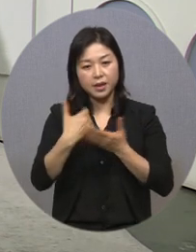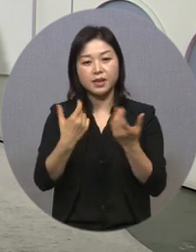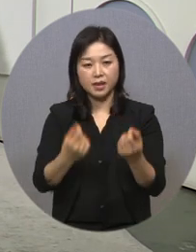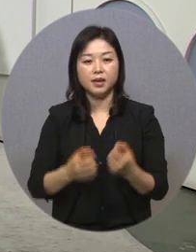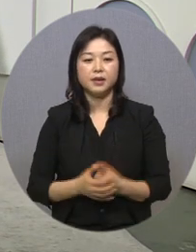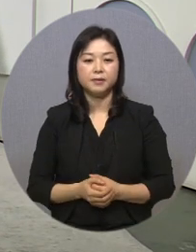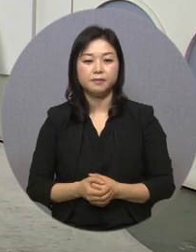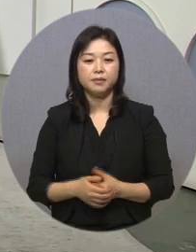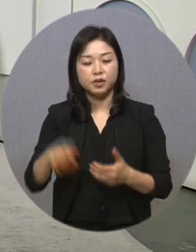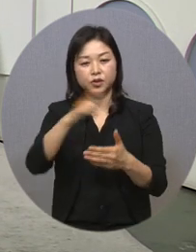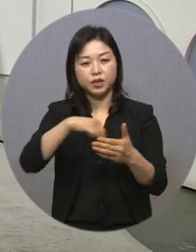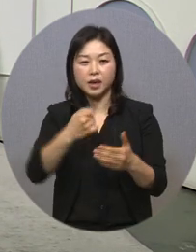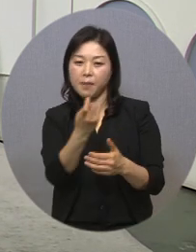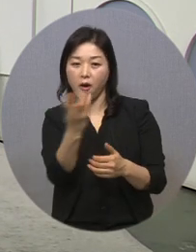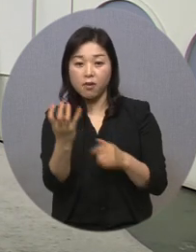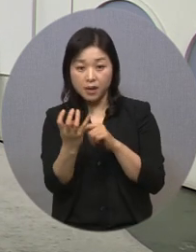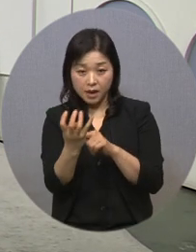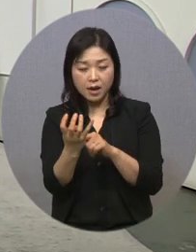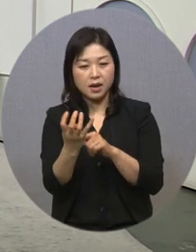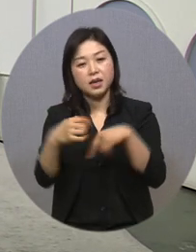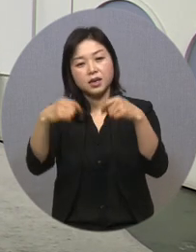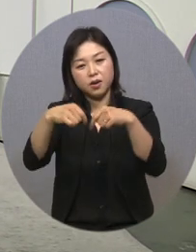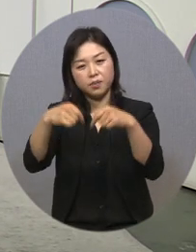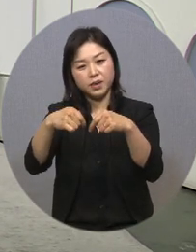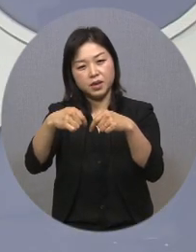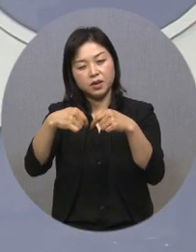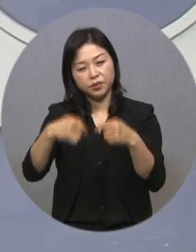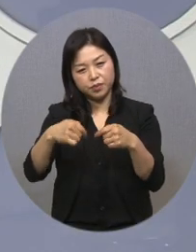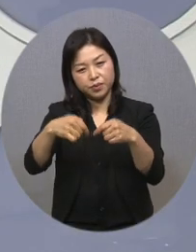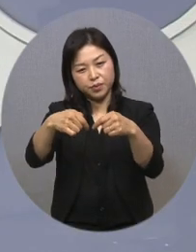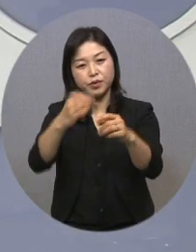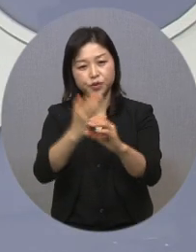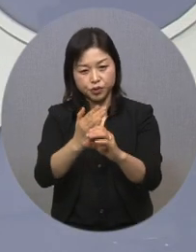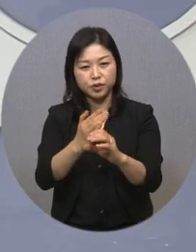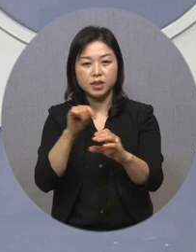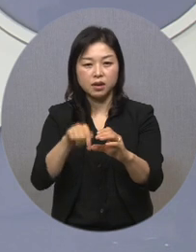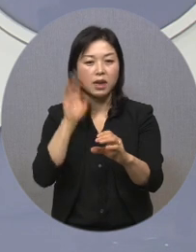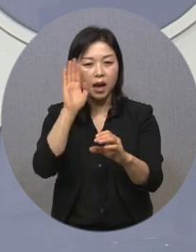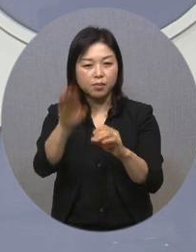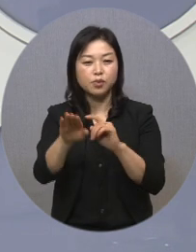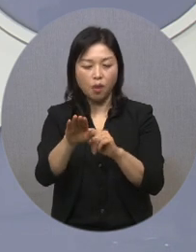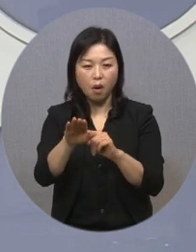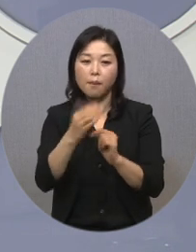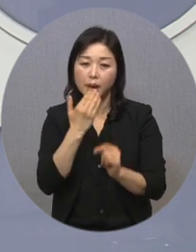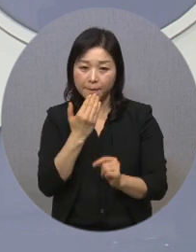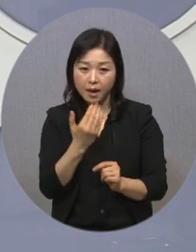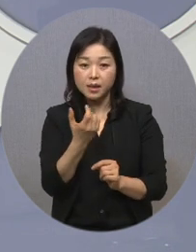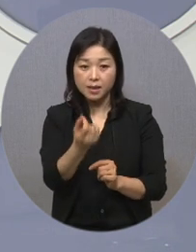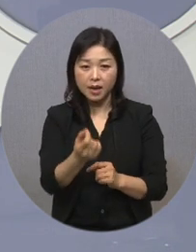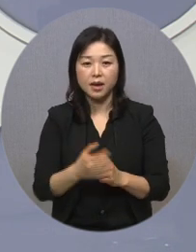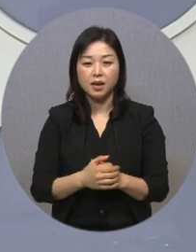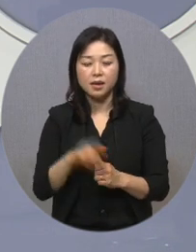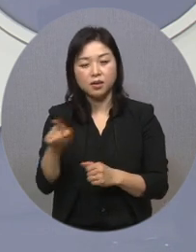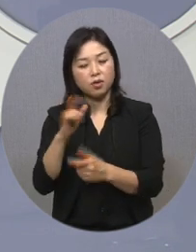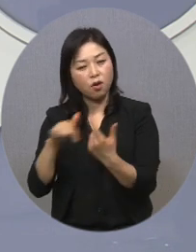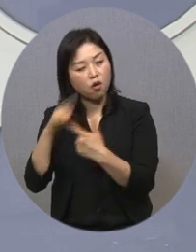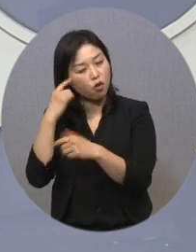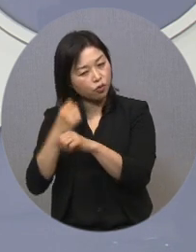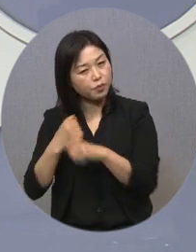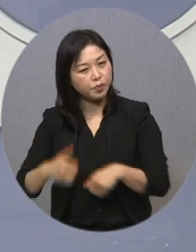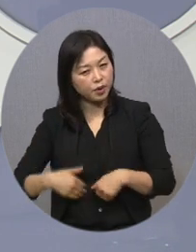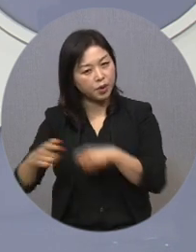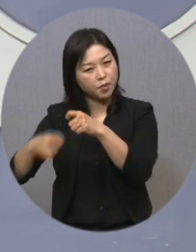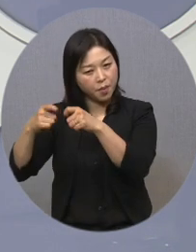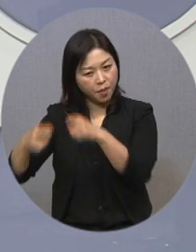이제 몇 개들이 지금 계속 협의가 되어지고 있고 이것들은 곧바로 가능하겠다. 이건 좀 더 연구가 필요하겠다.